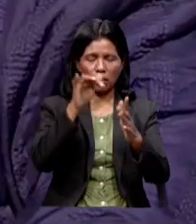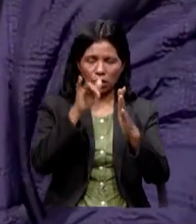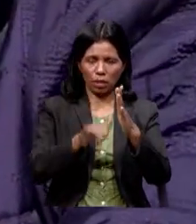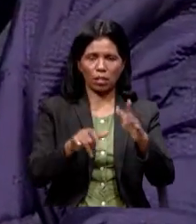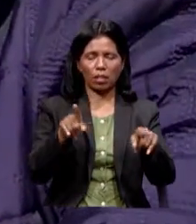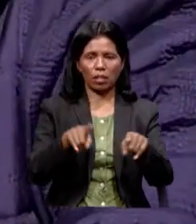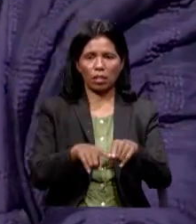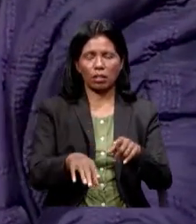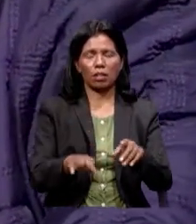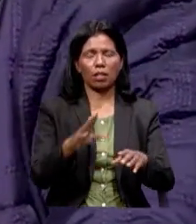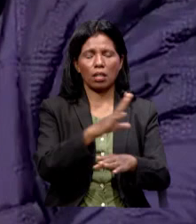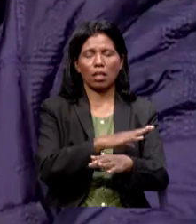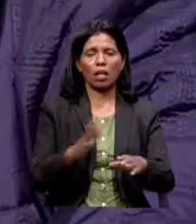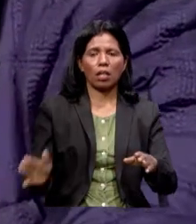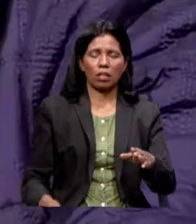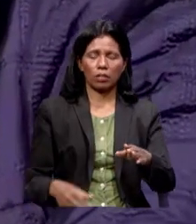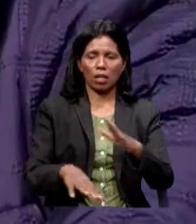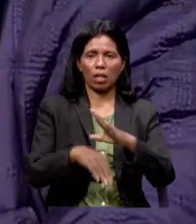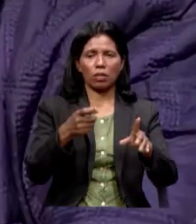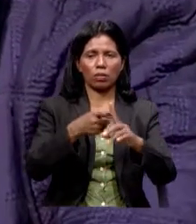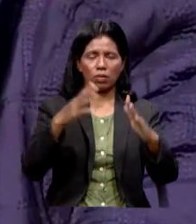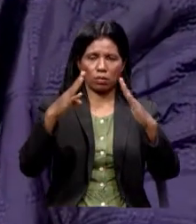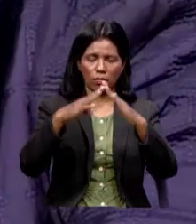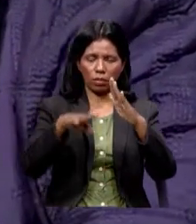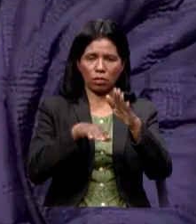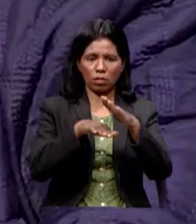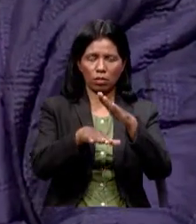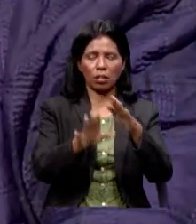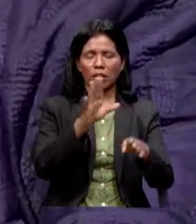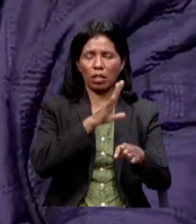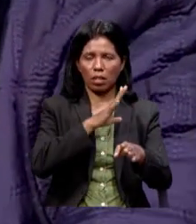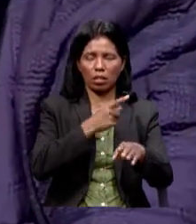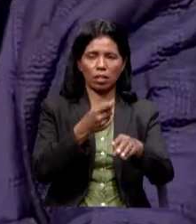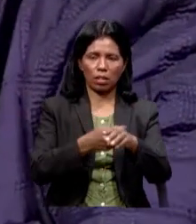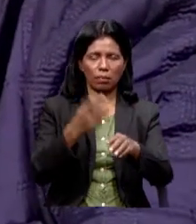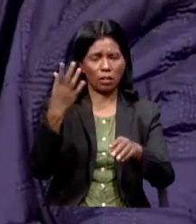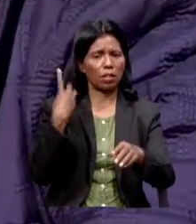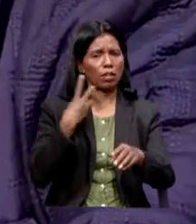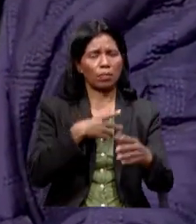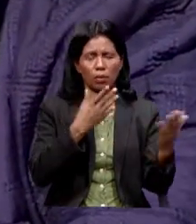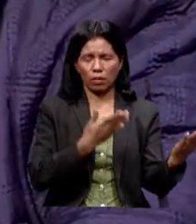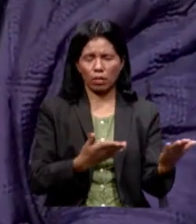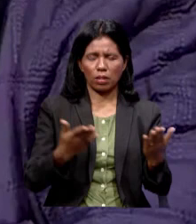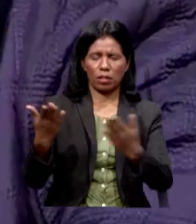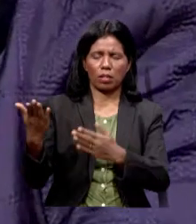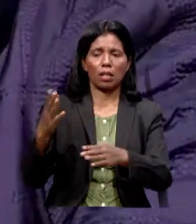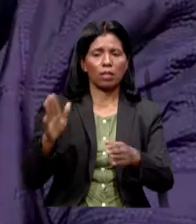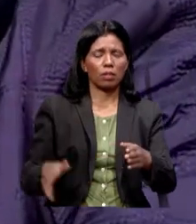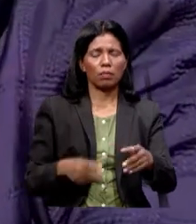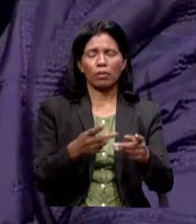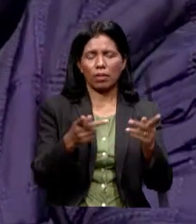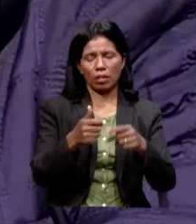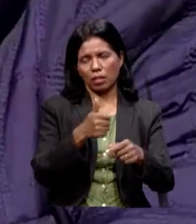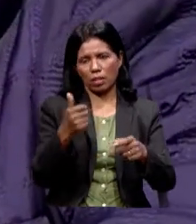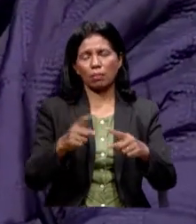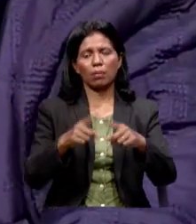Asune sai husi edifisiu nebe estrago ho diak deit no heng nia nain ia momentu neba. Ami loritia asune ba fatin seluk mai ben nia